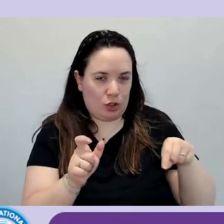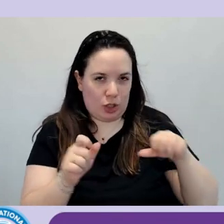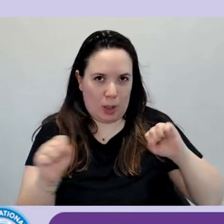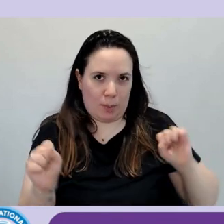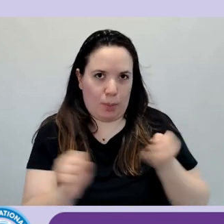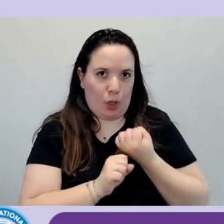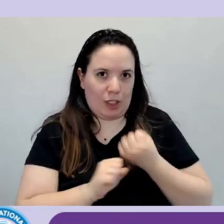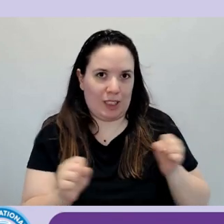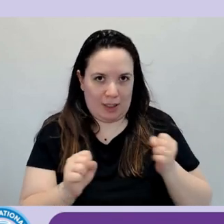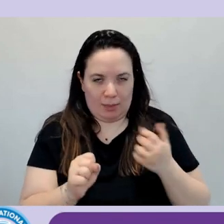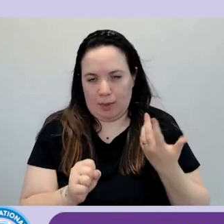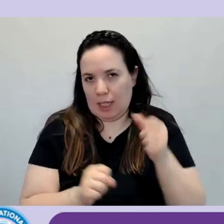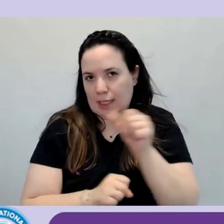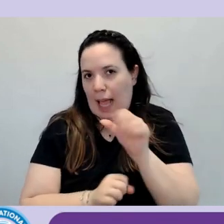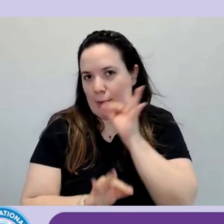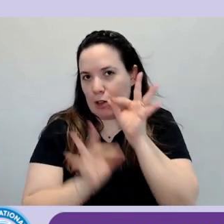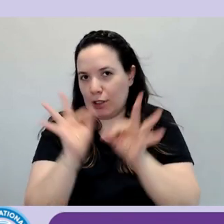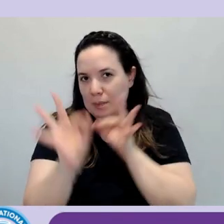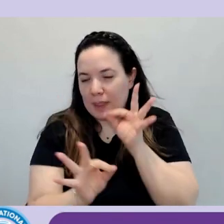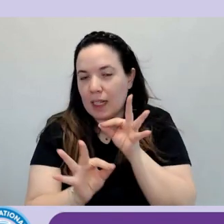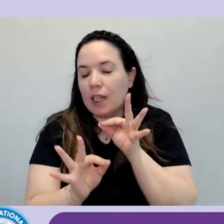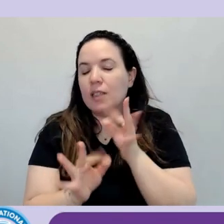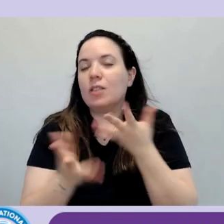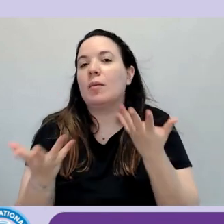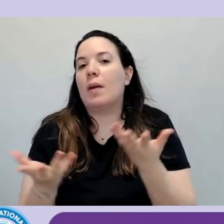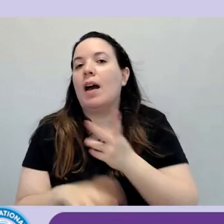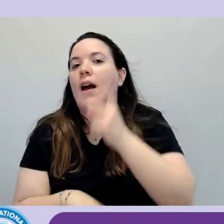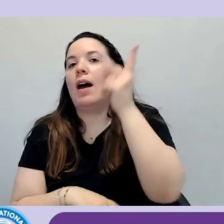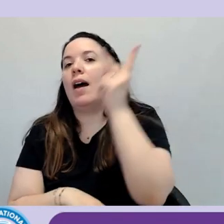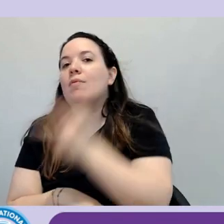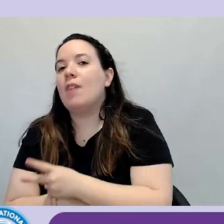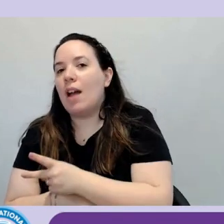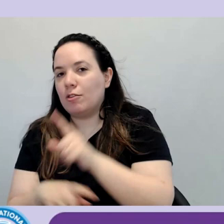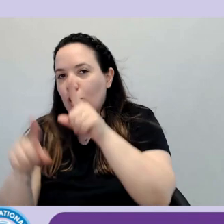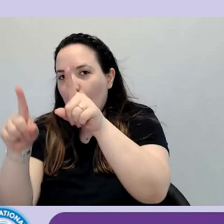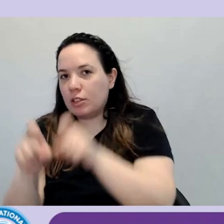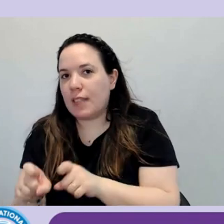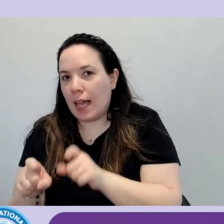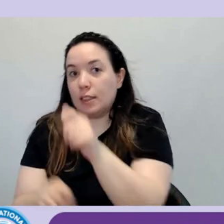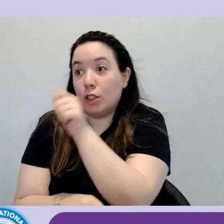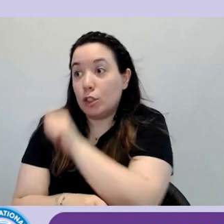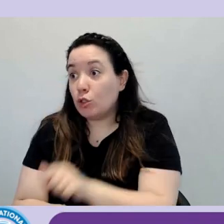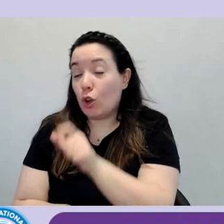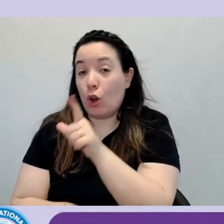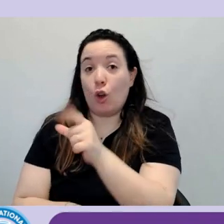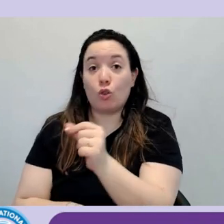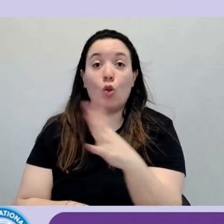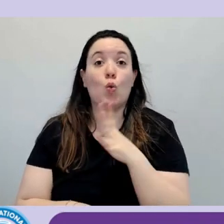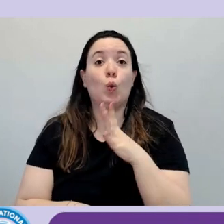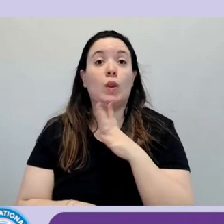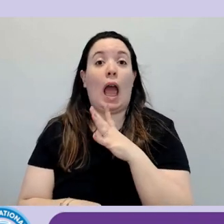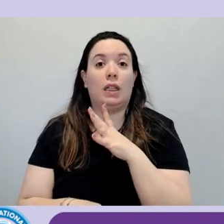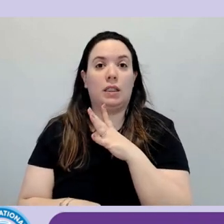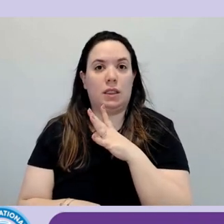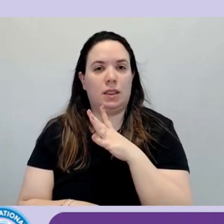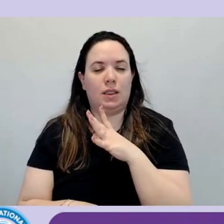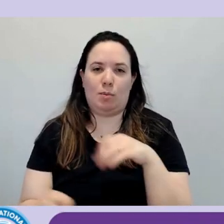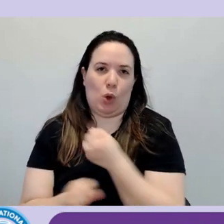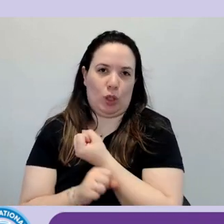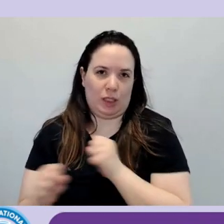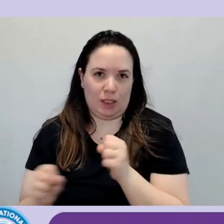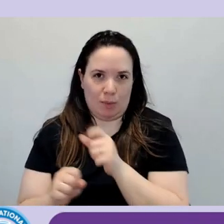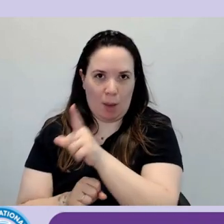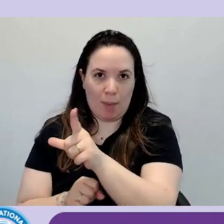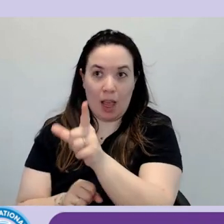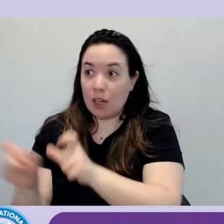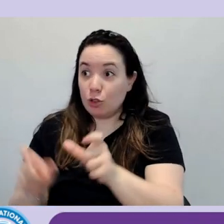spiegazione chiarissima su questo ambito non si può fare nemmeno solamente con persone con disabilità perché un esempio su tutti Eh